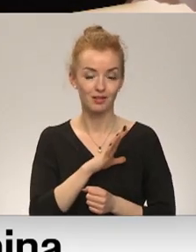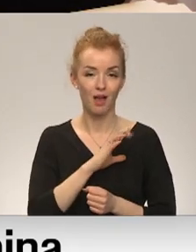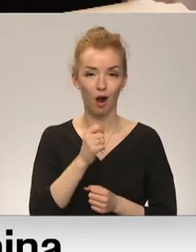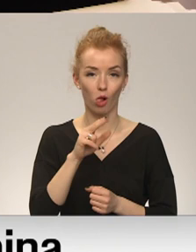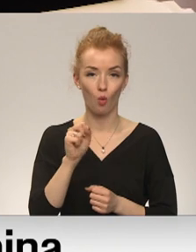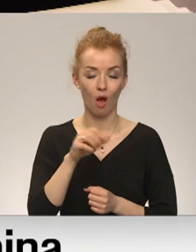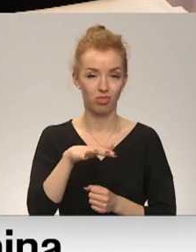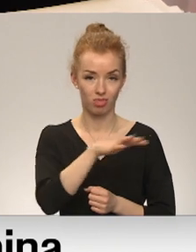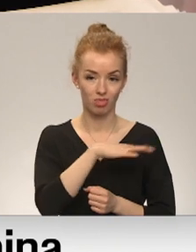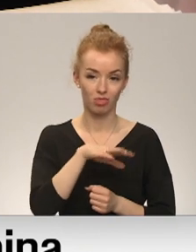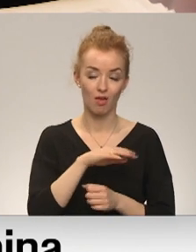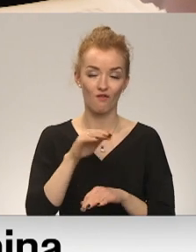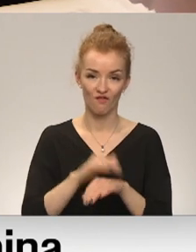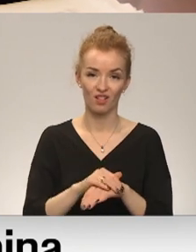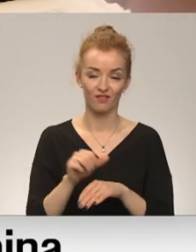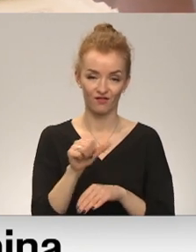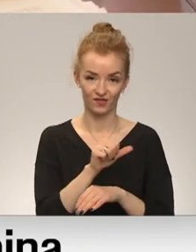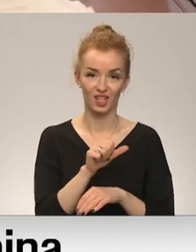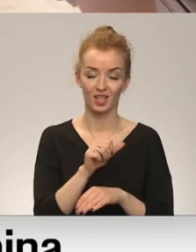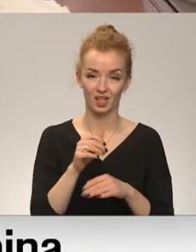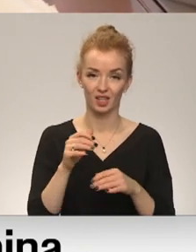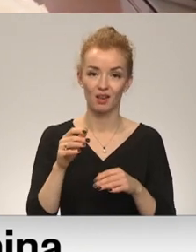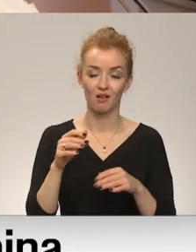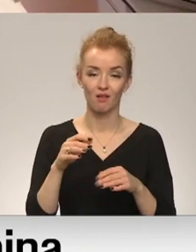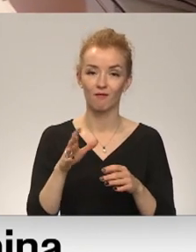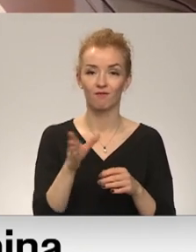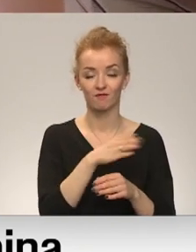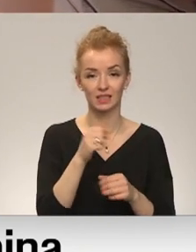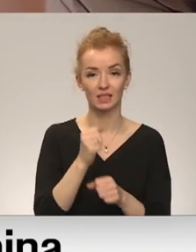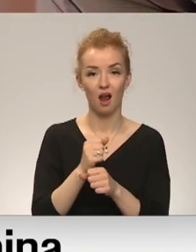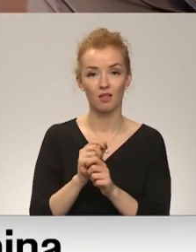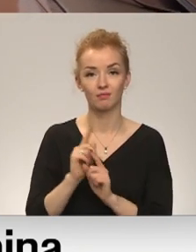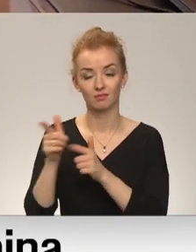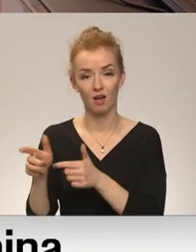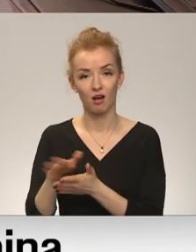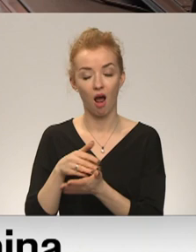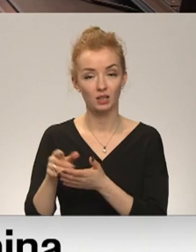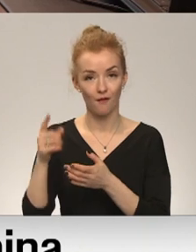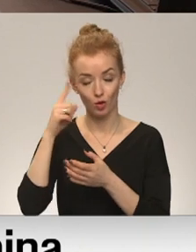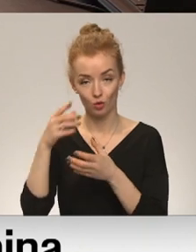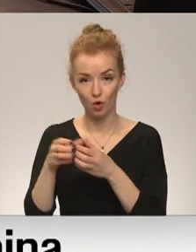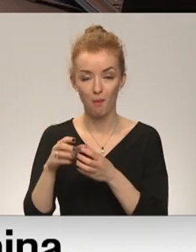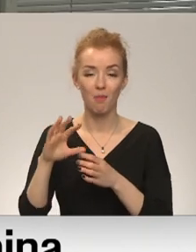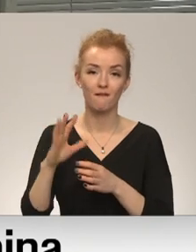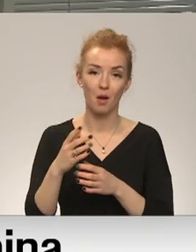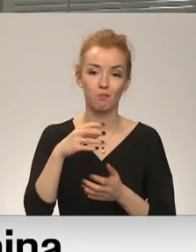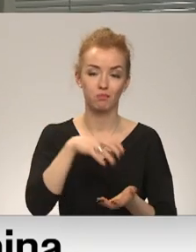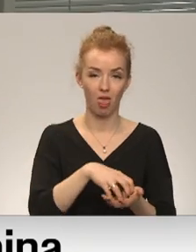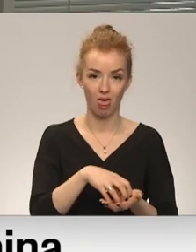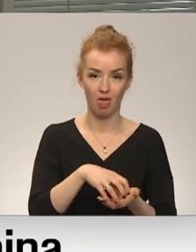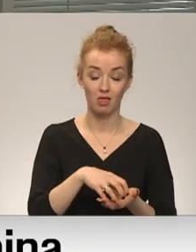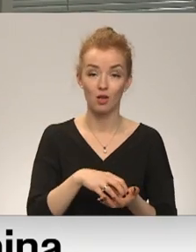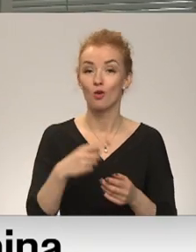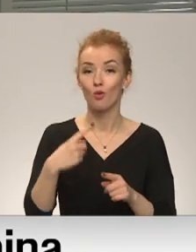Aglonas novadā, jā, faktiski viņi visi arī vai nu strādā Krāslavas novada domē, vai nu Preiļu pašvaldības.